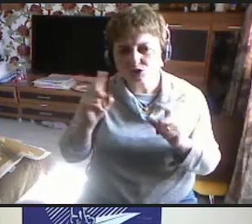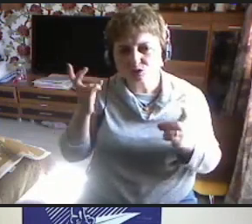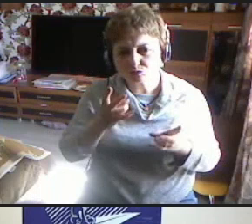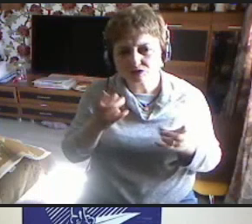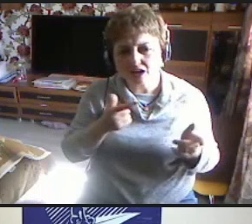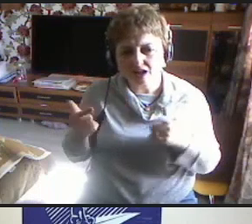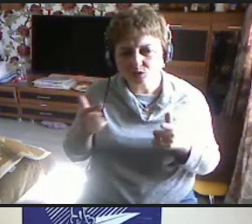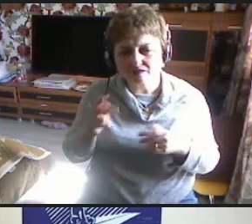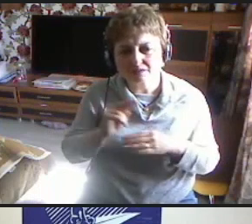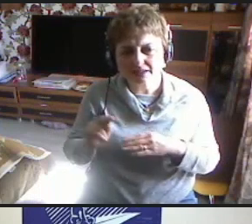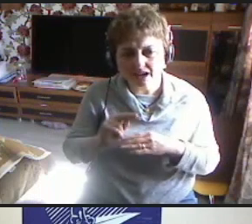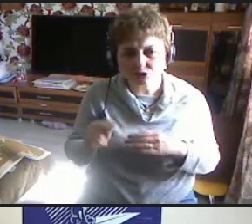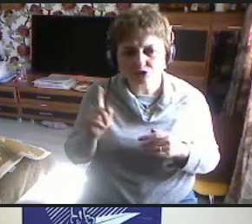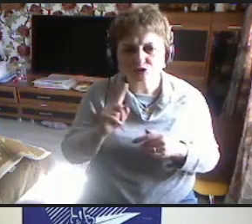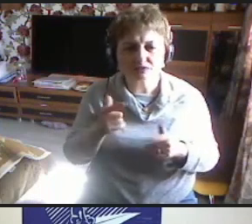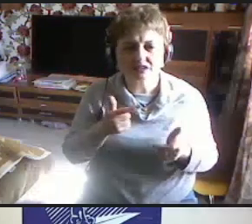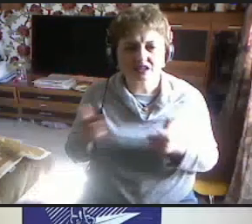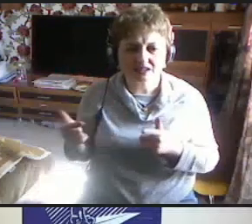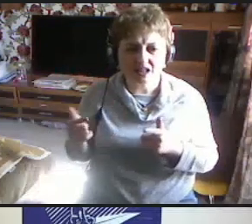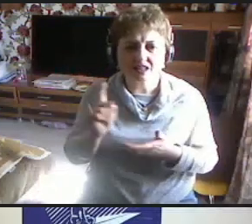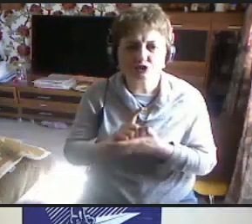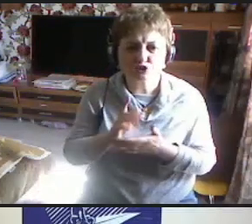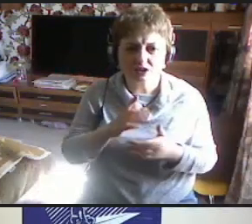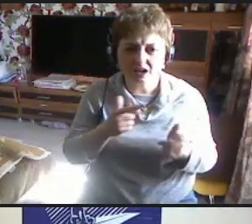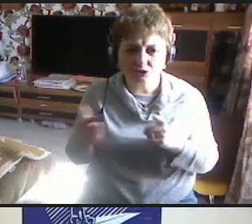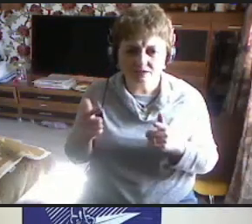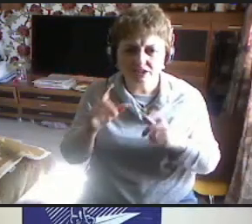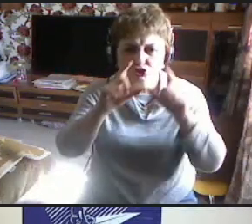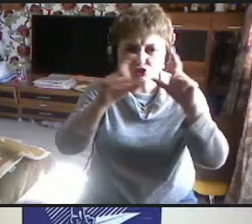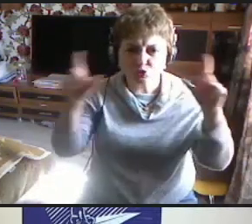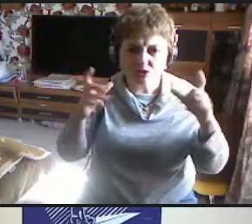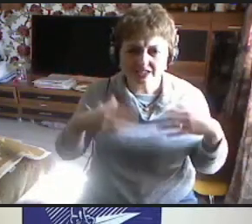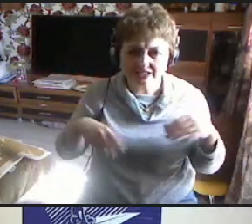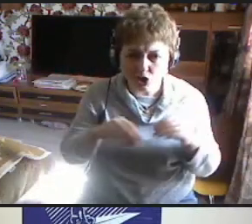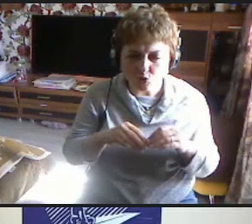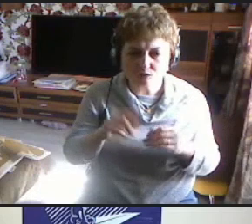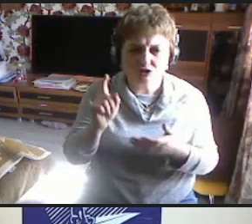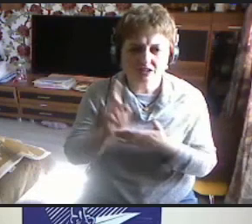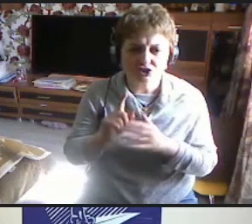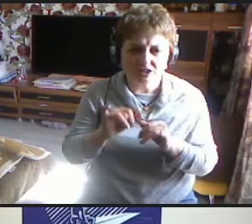должно готовиться школьное сообщество, должна развиваться за этот год